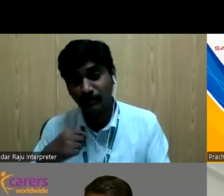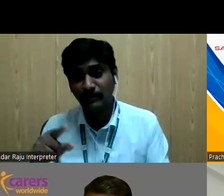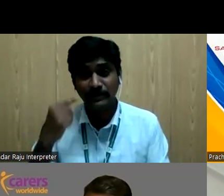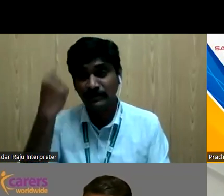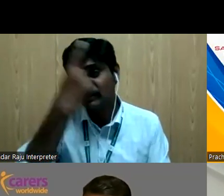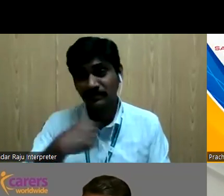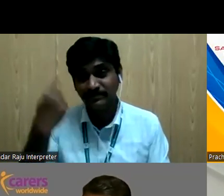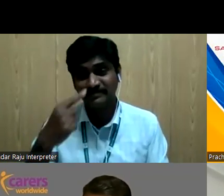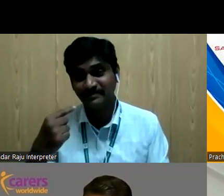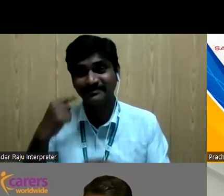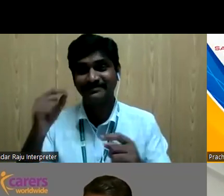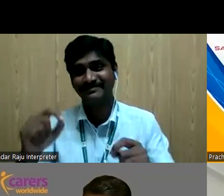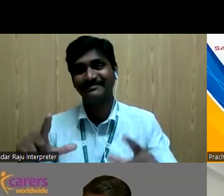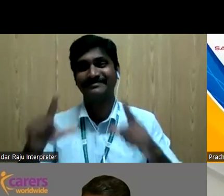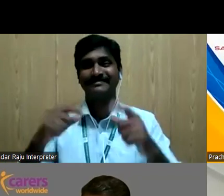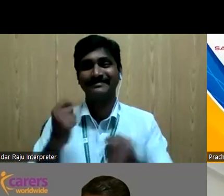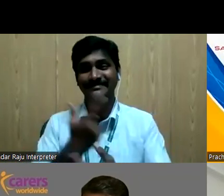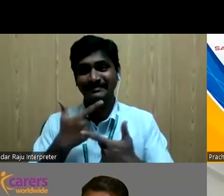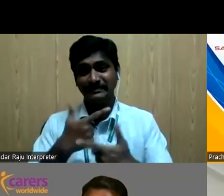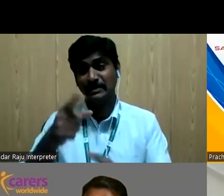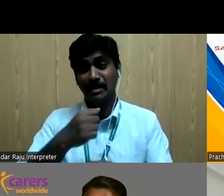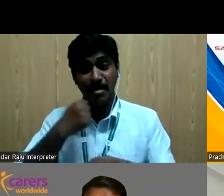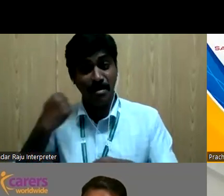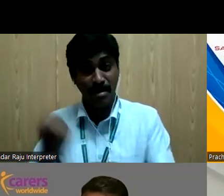चमक आई है तो वो सब आपकी मेहनत का नतीजा है.